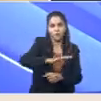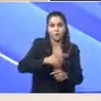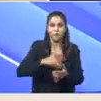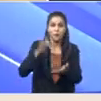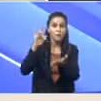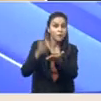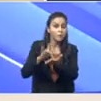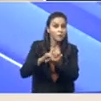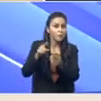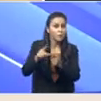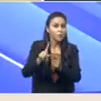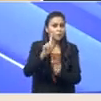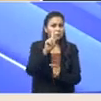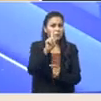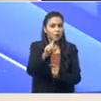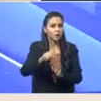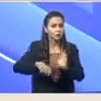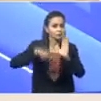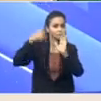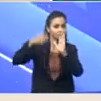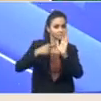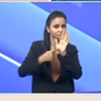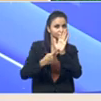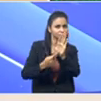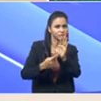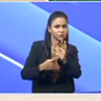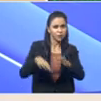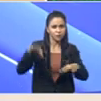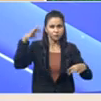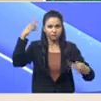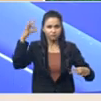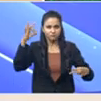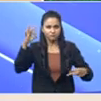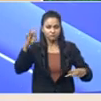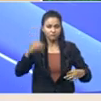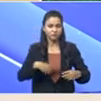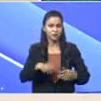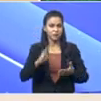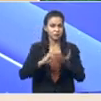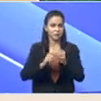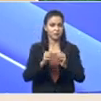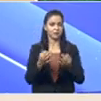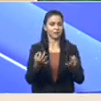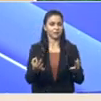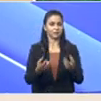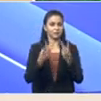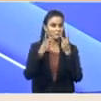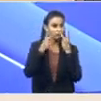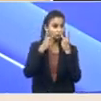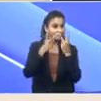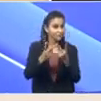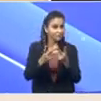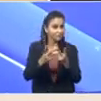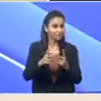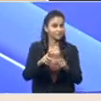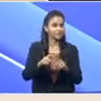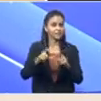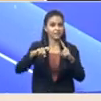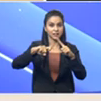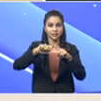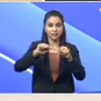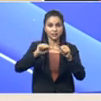वहां एक थिएटर में दर्शक मंत्र मुग्ध होकर देख रहे हैं कालिदास